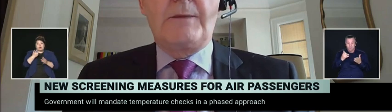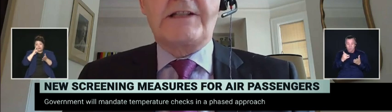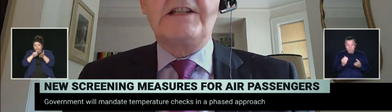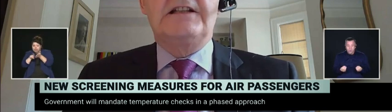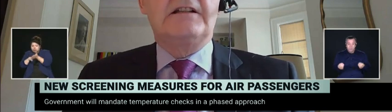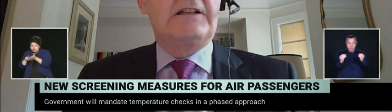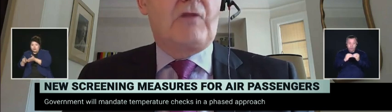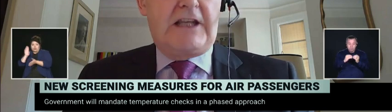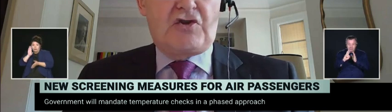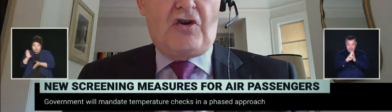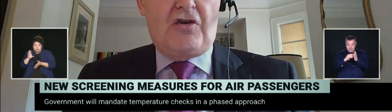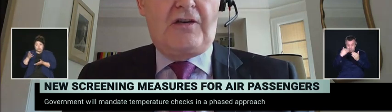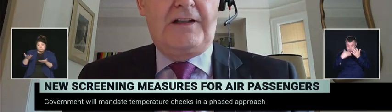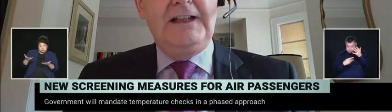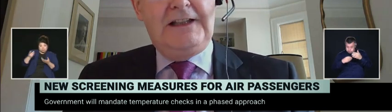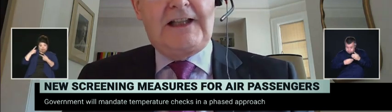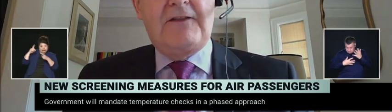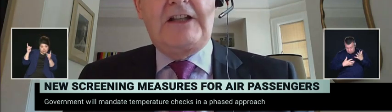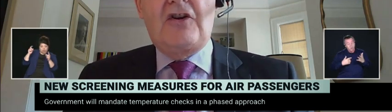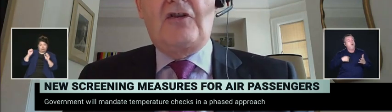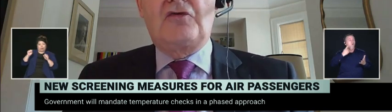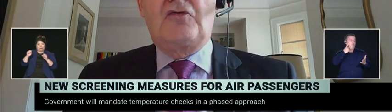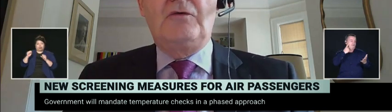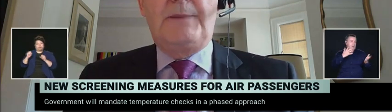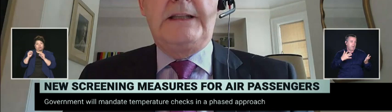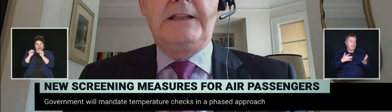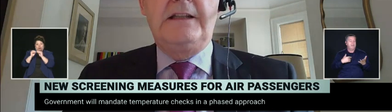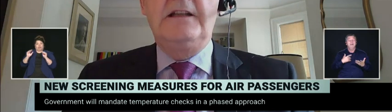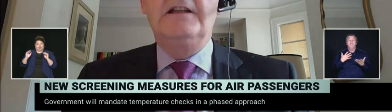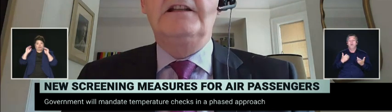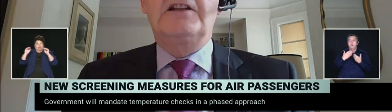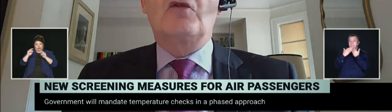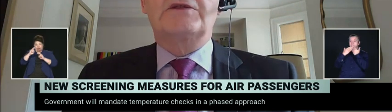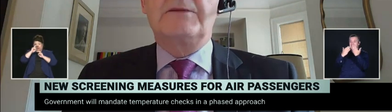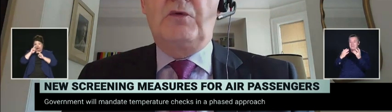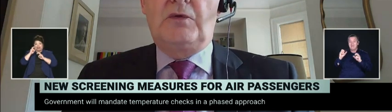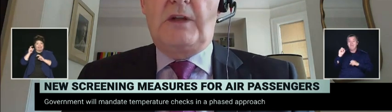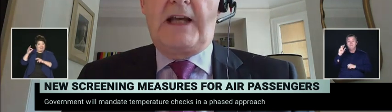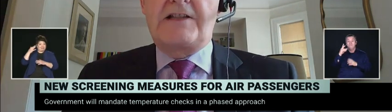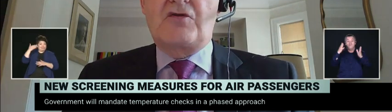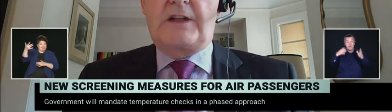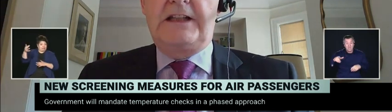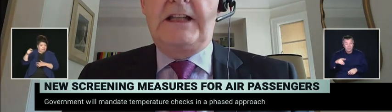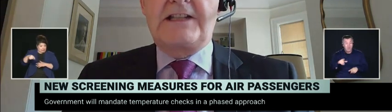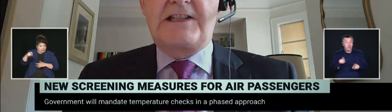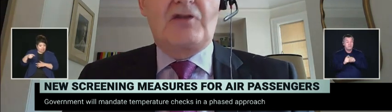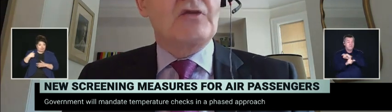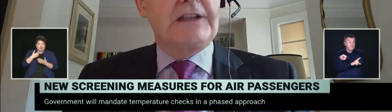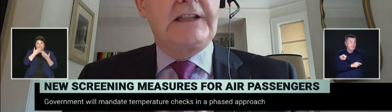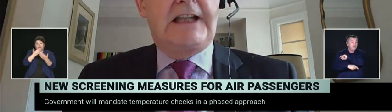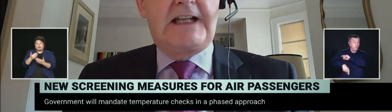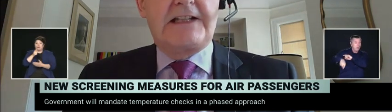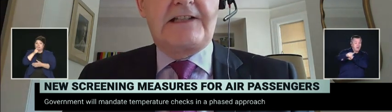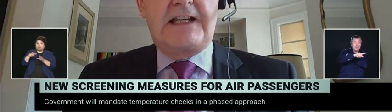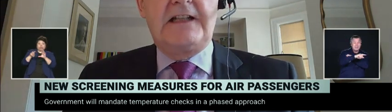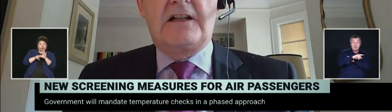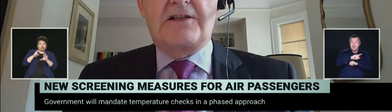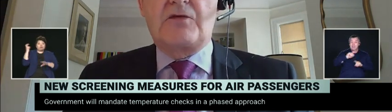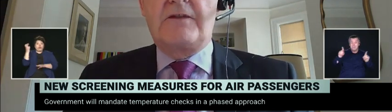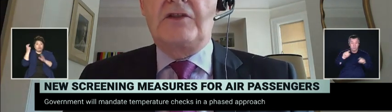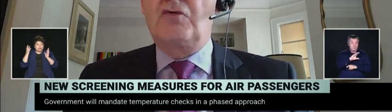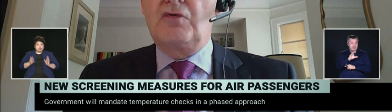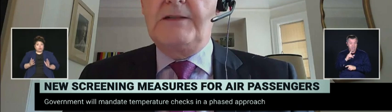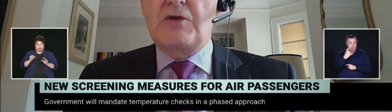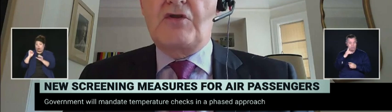voudrais remercier les voyageurs et les travailleurs de tout le pays qui contribuent à assurer la sécurité des Canadiens